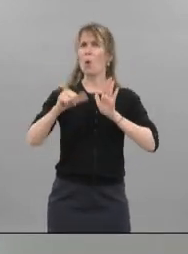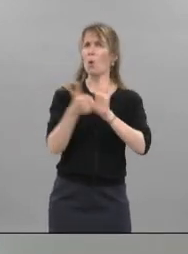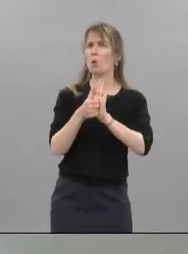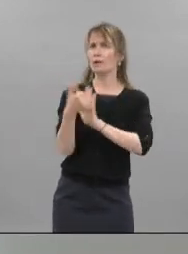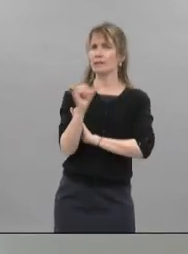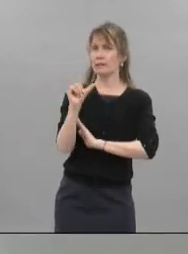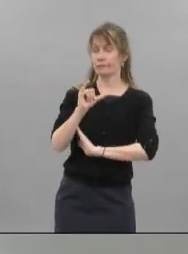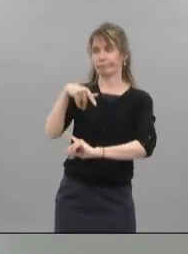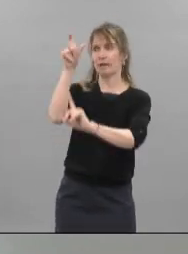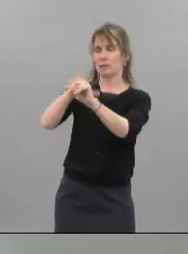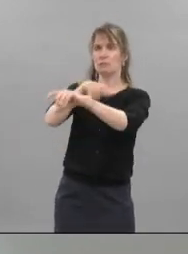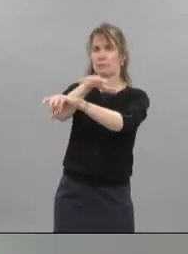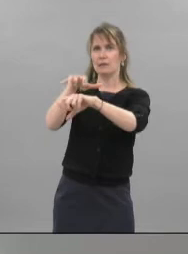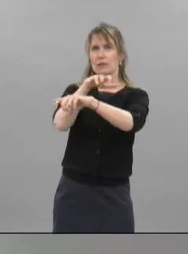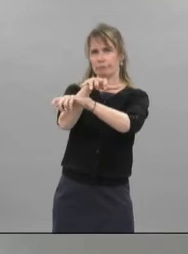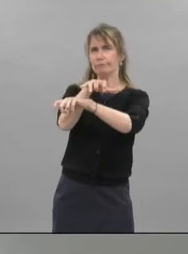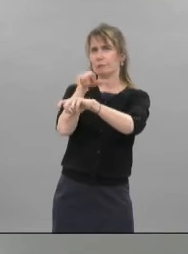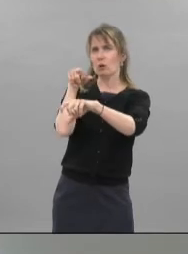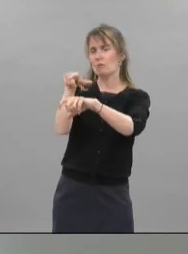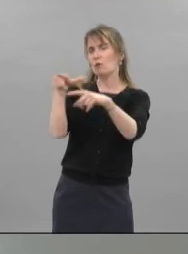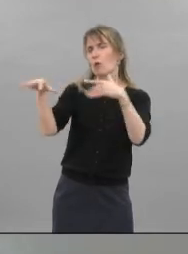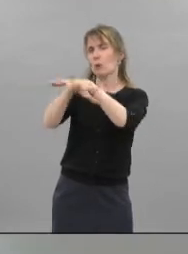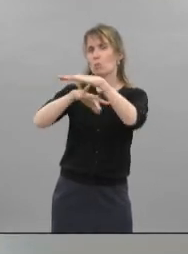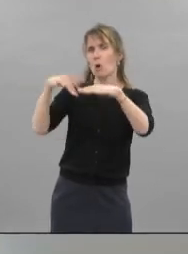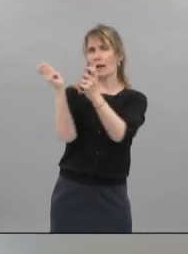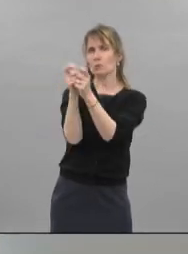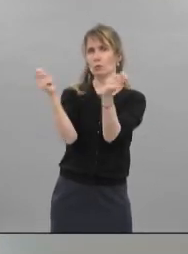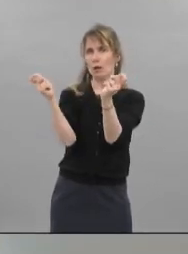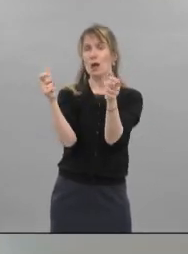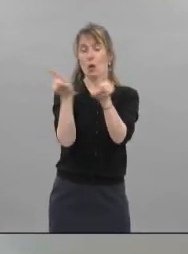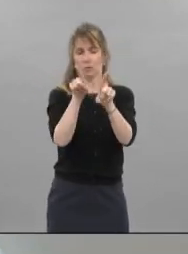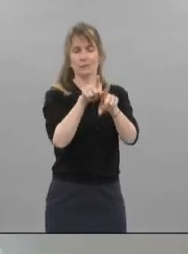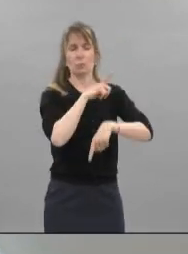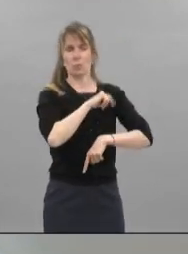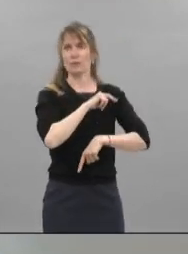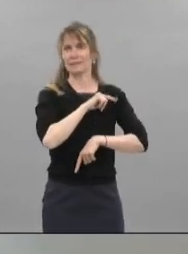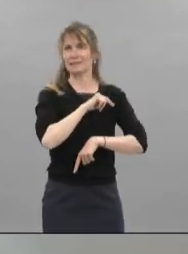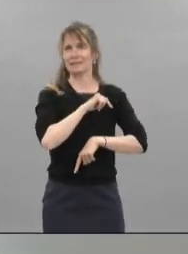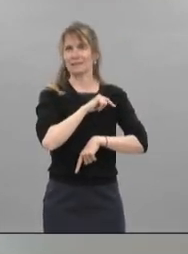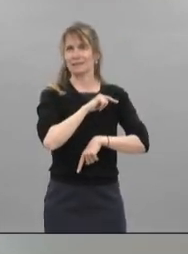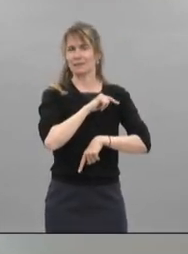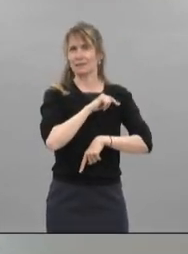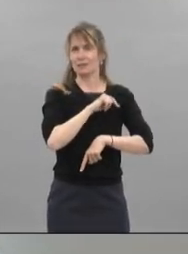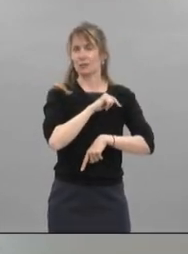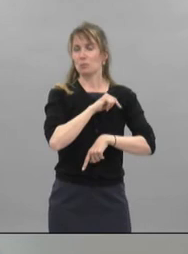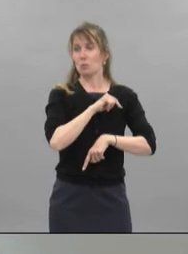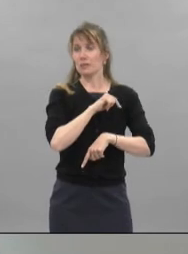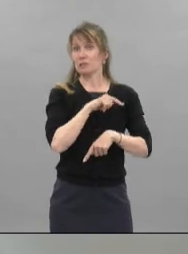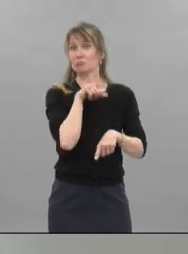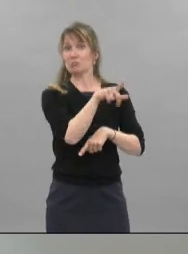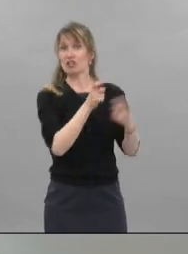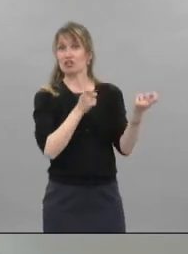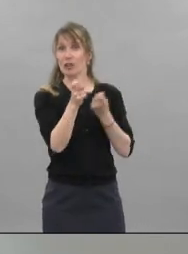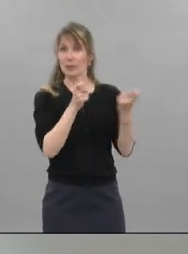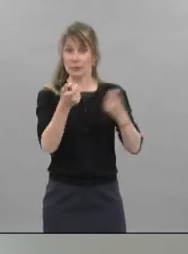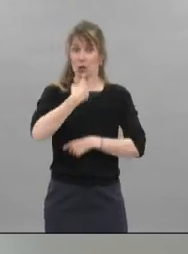matière d'environnement industriel, via notamment la police des installations classées. Mais en tant que maire, nous sommes